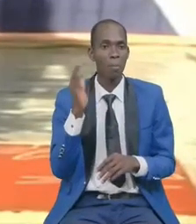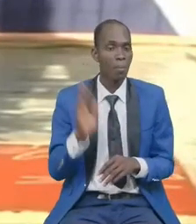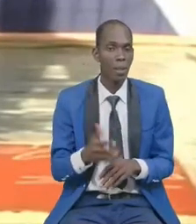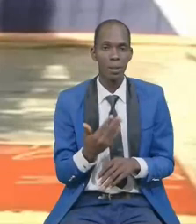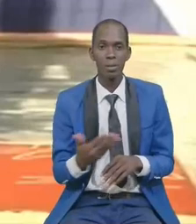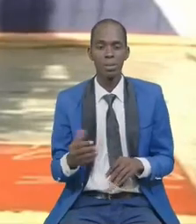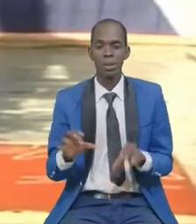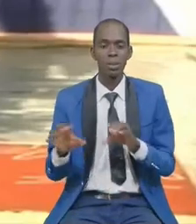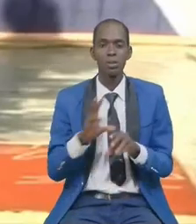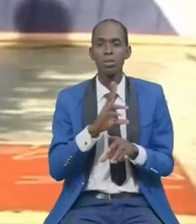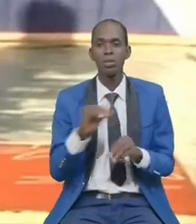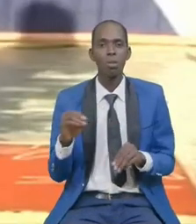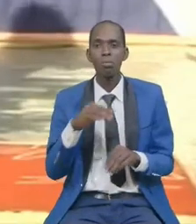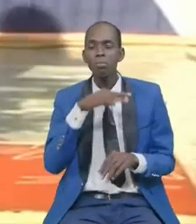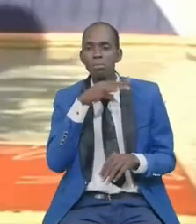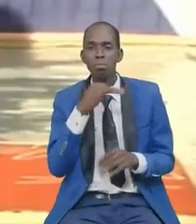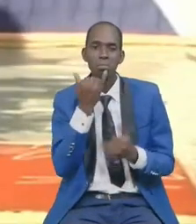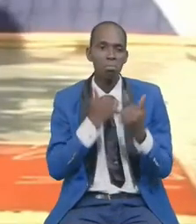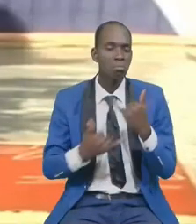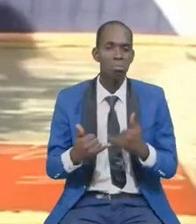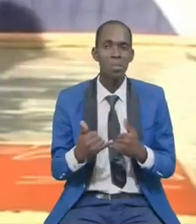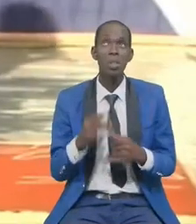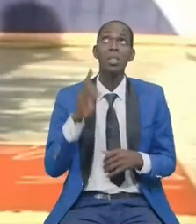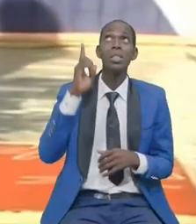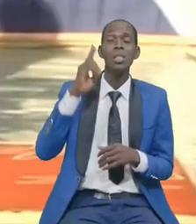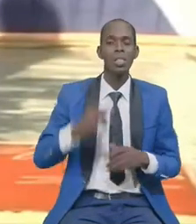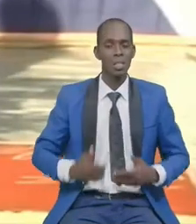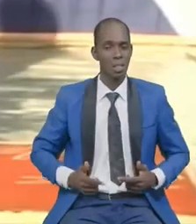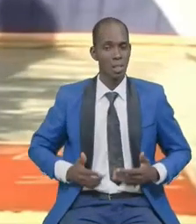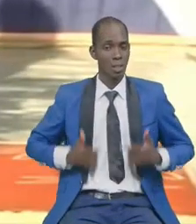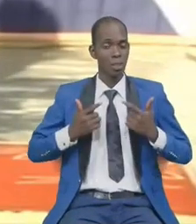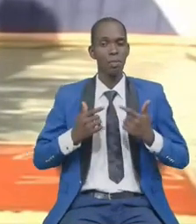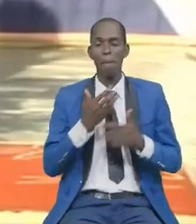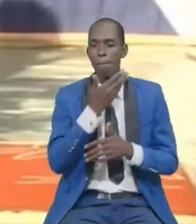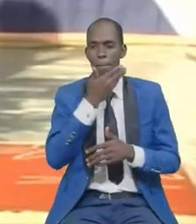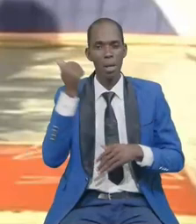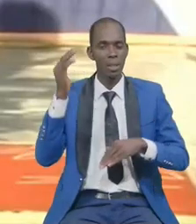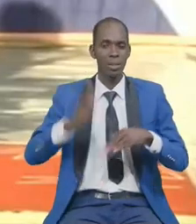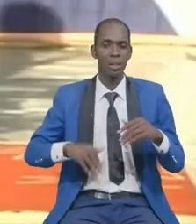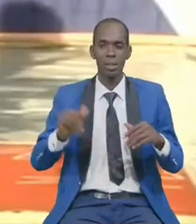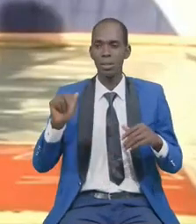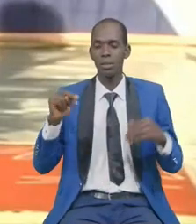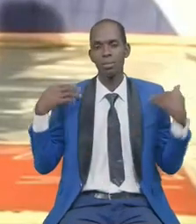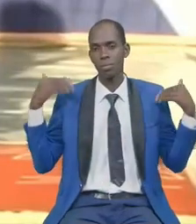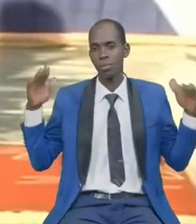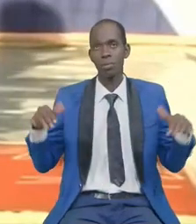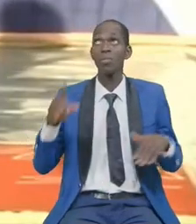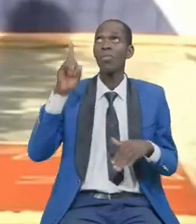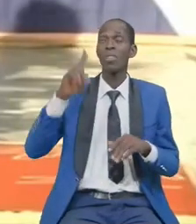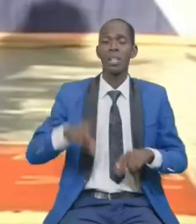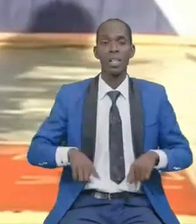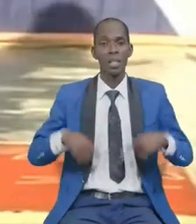aucune erreur. Il a mené une vie meilleure qu'un ange. Il a vécu comme le Fils de